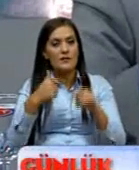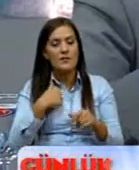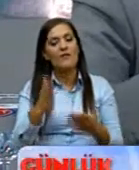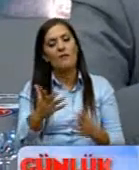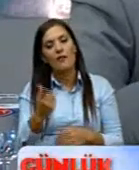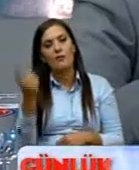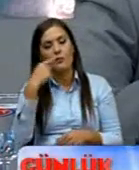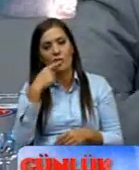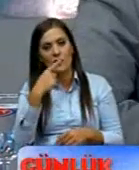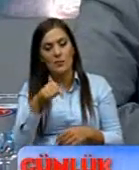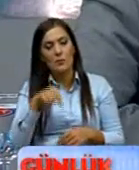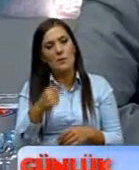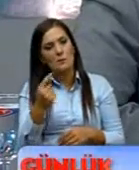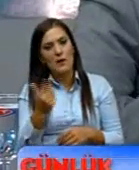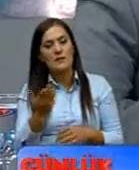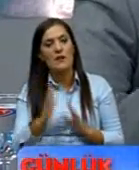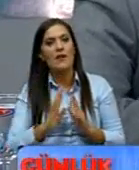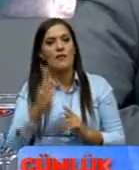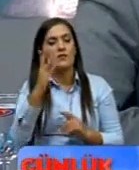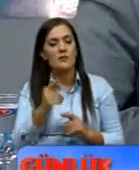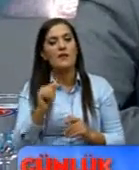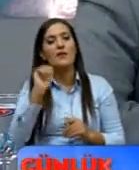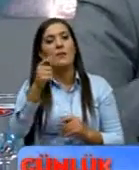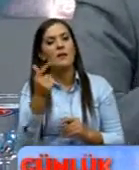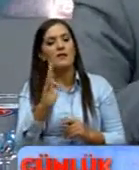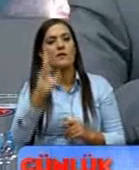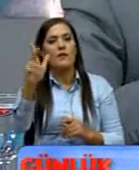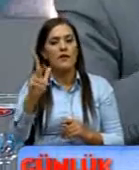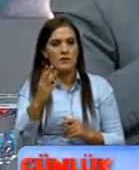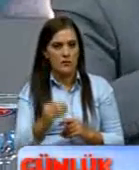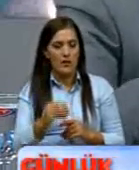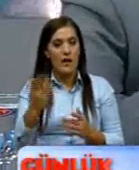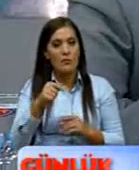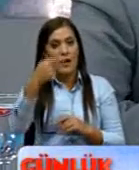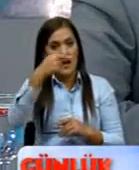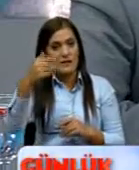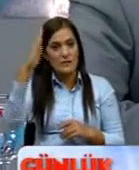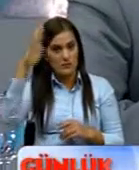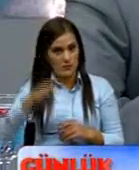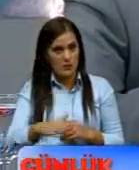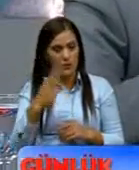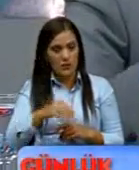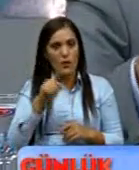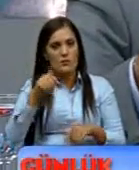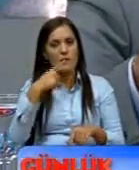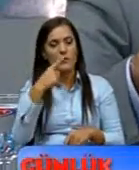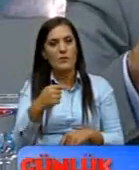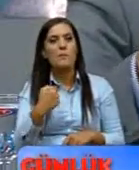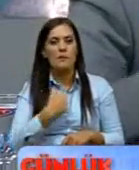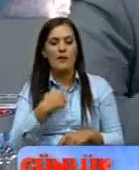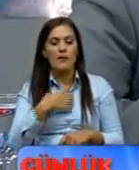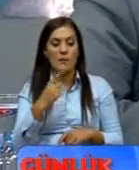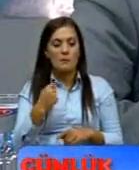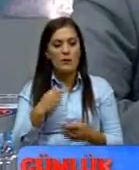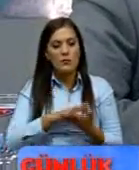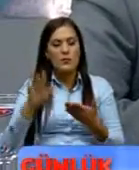dün üretmişim ki bugün müşterim biraz daha artmış. Hı hı. Yarın biraz daha artmış. Eğer bu eksiye doğru gidiyorsa, o zaman diyecek ki ben